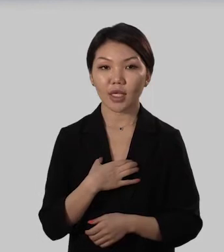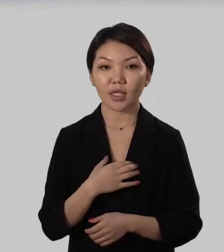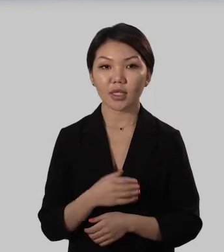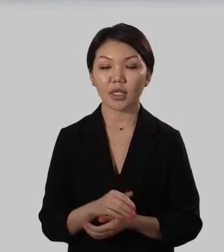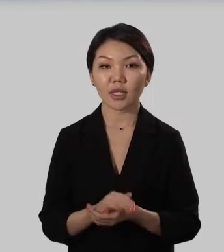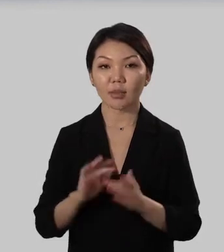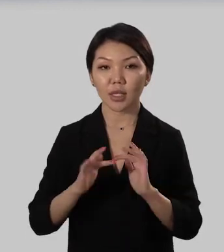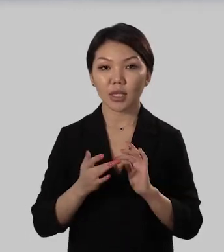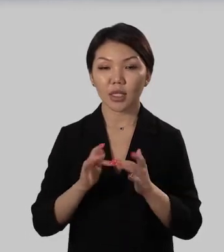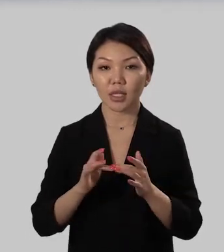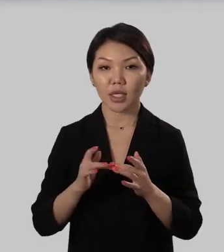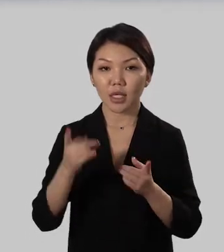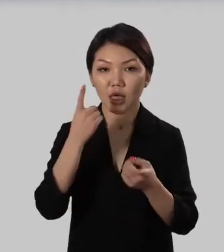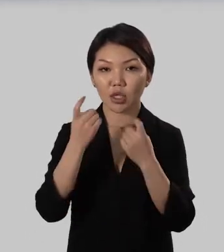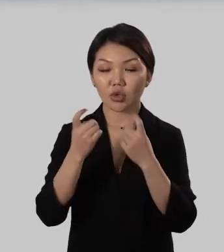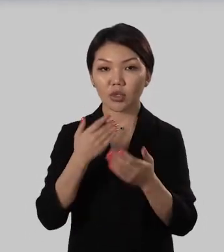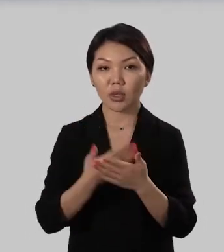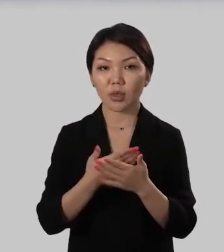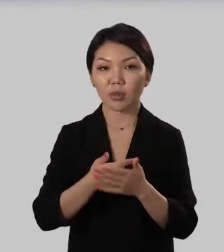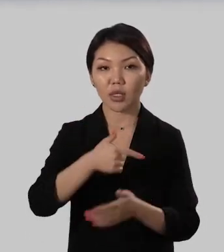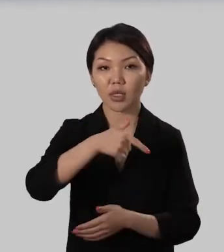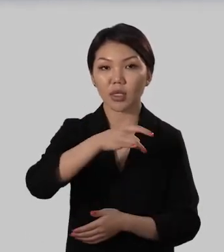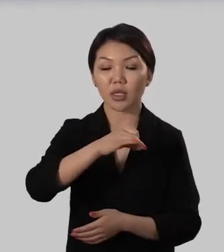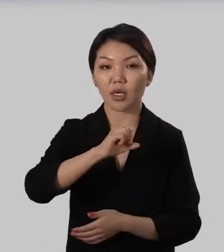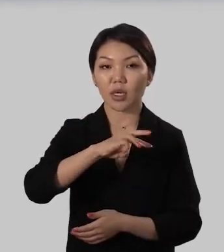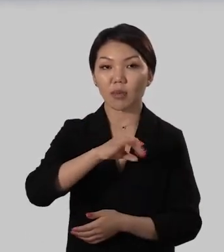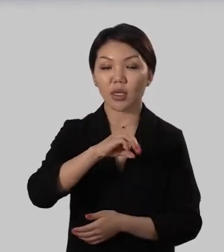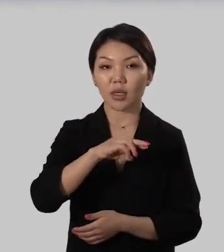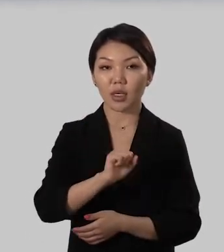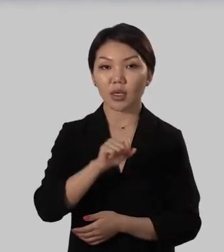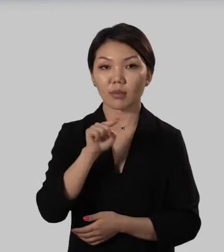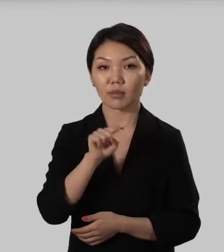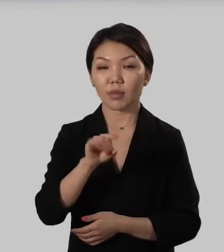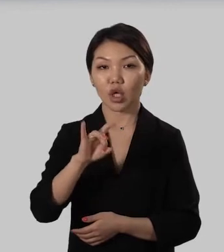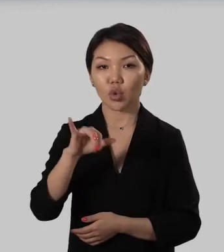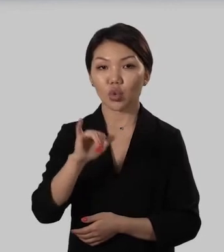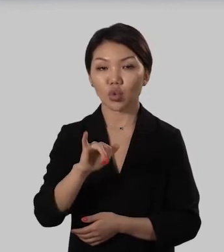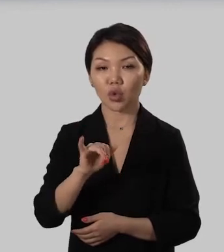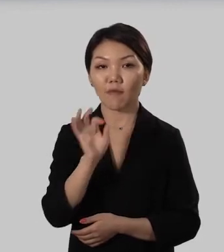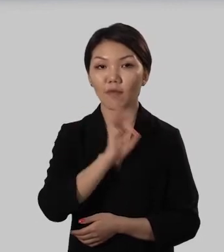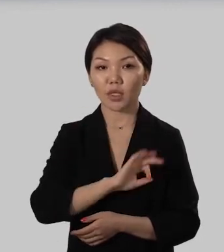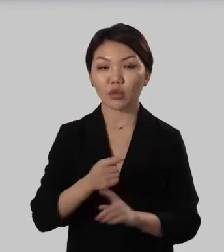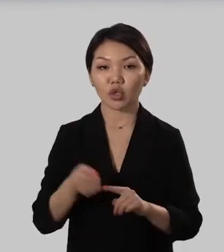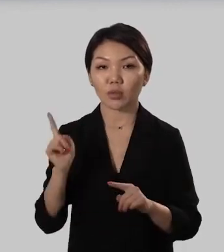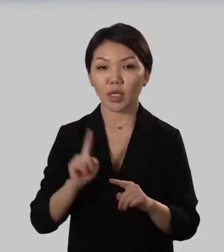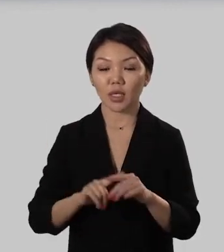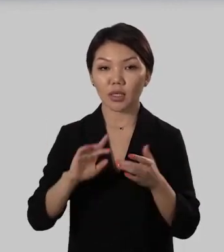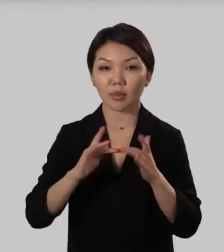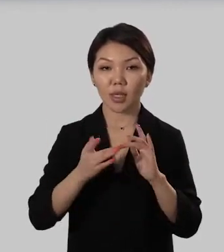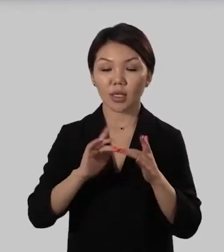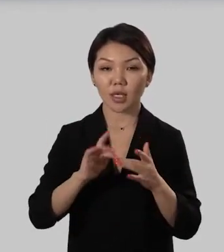например таким как грамота ru воспользуемся этим порталом и